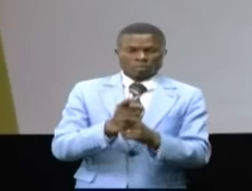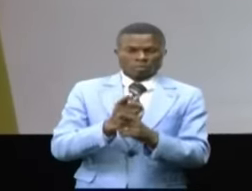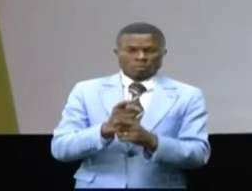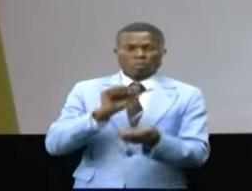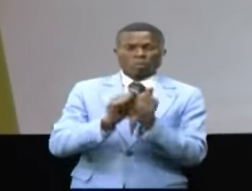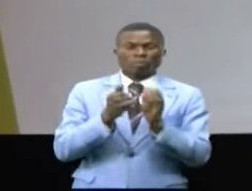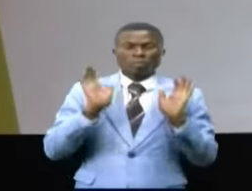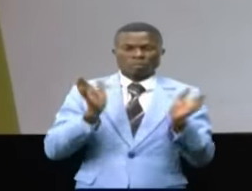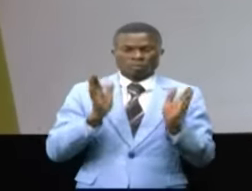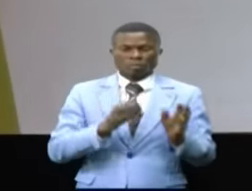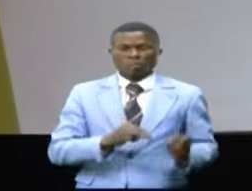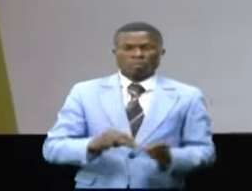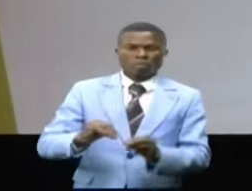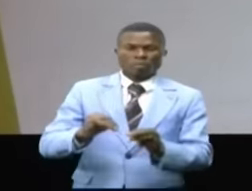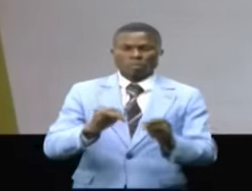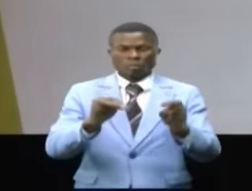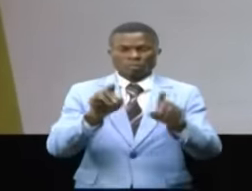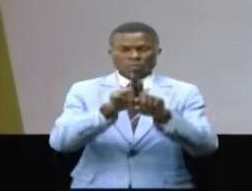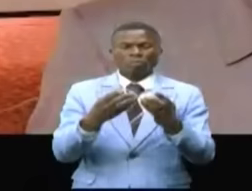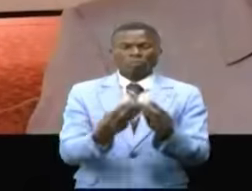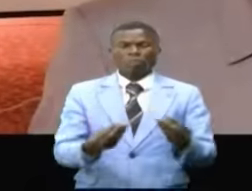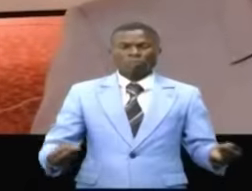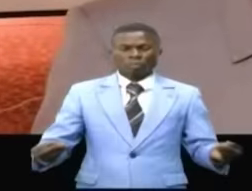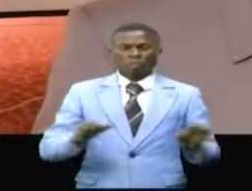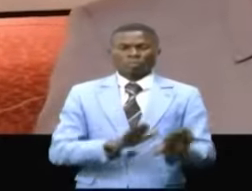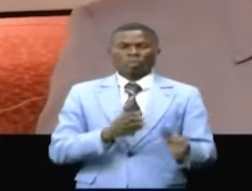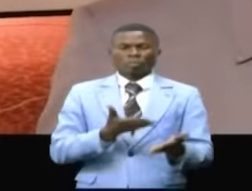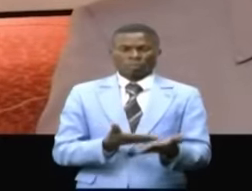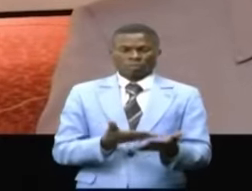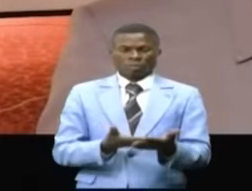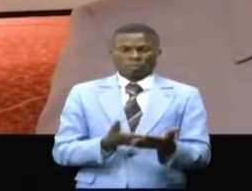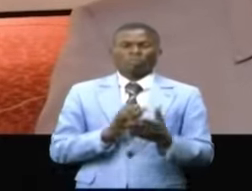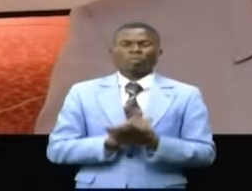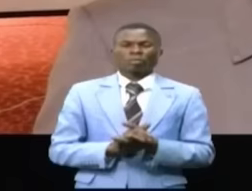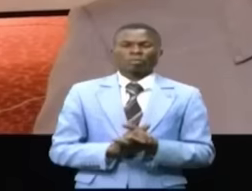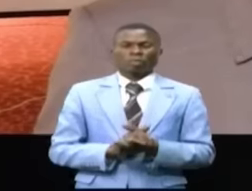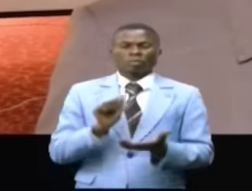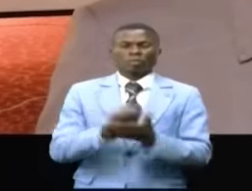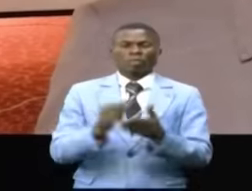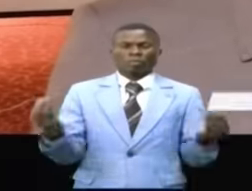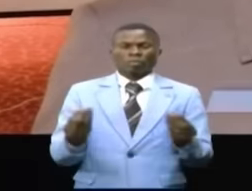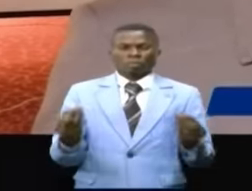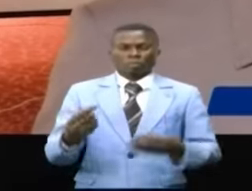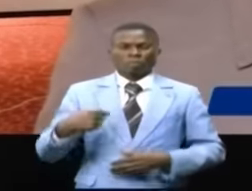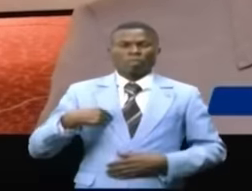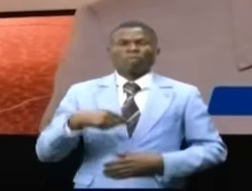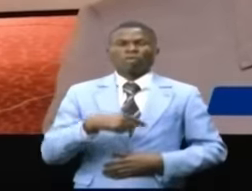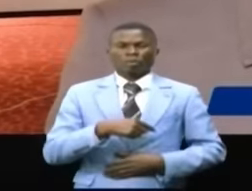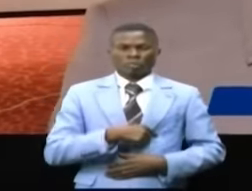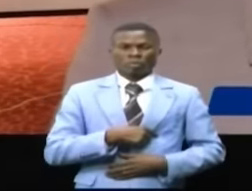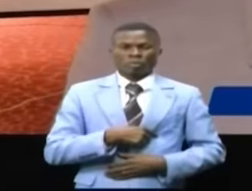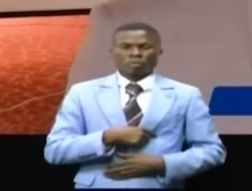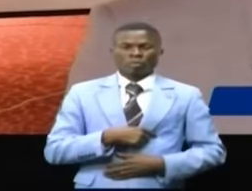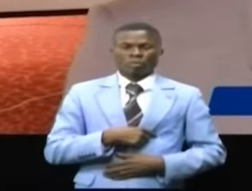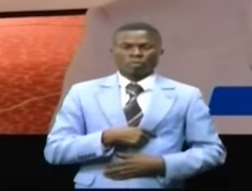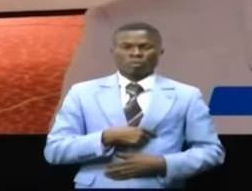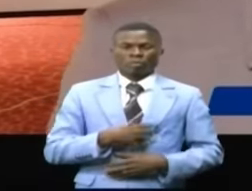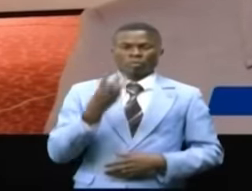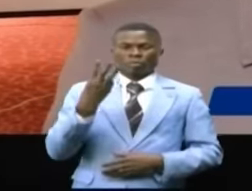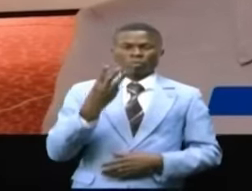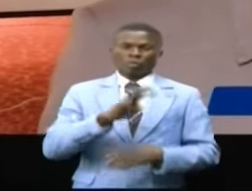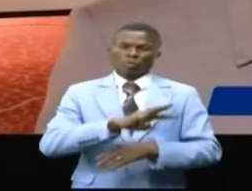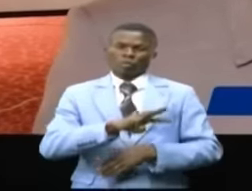risque, le moyen et les résultats. Et c'est pour cela que nous avons pris 3